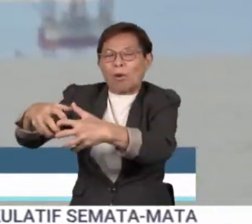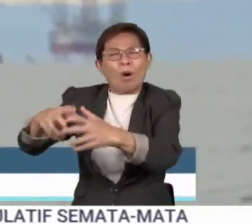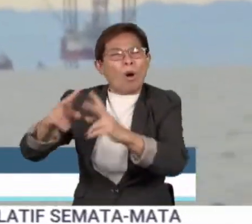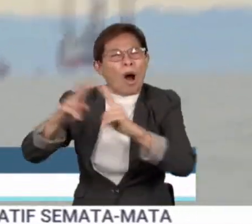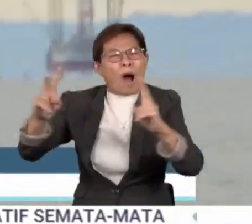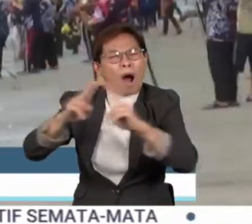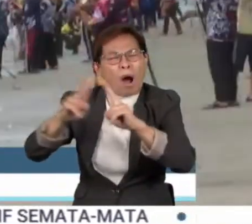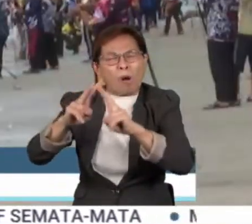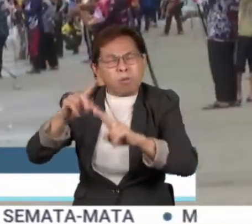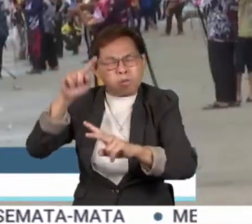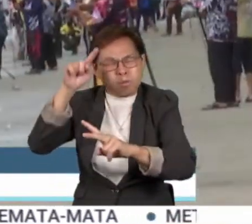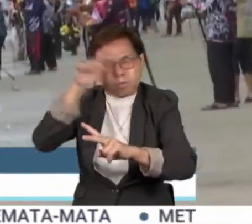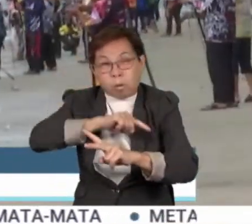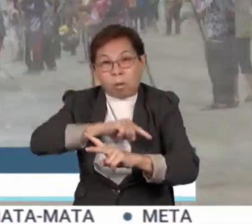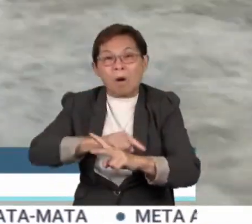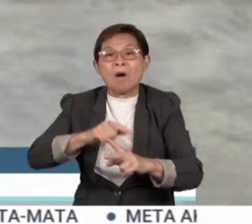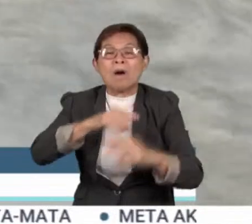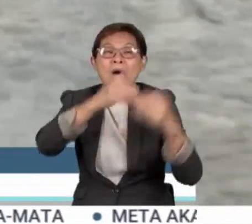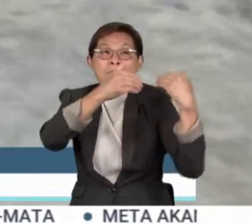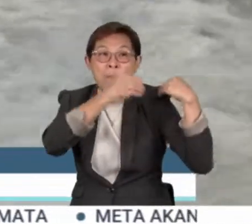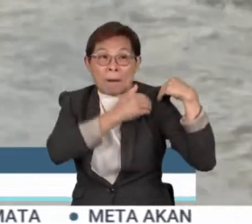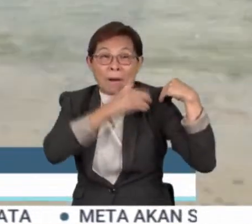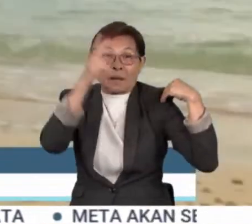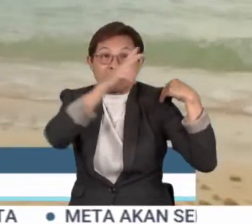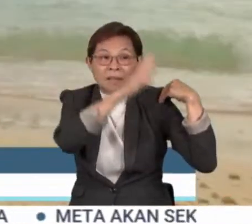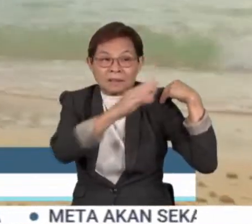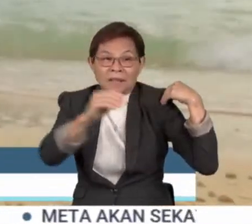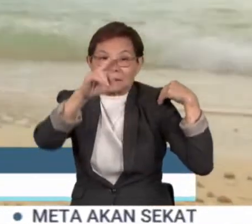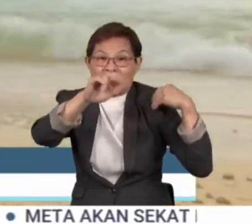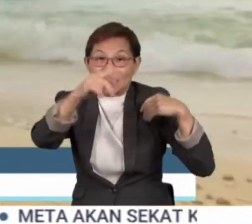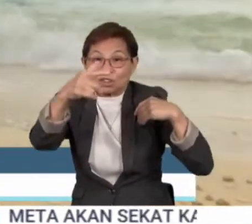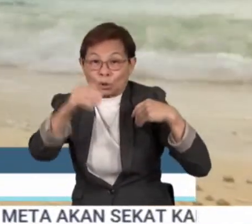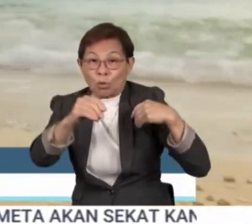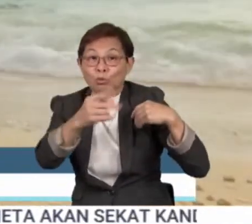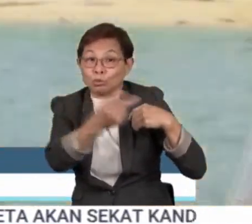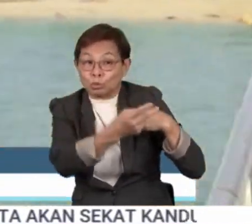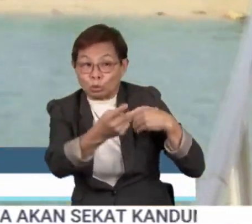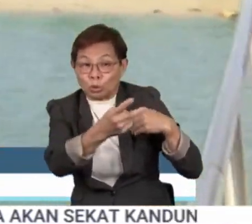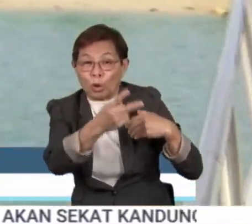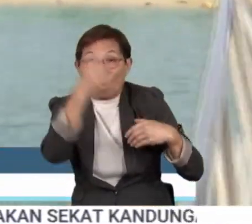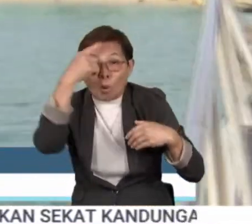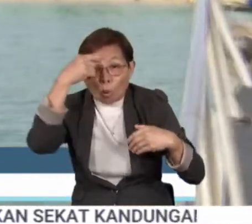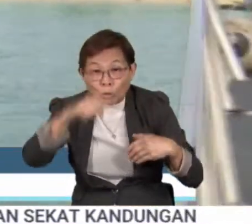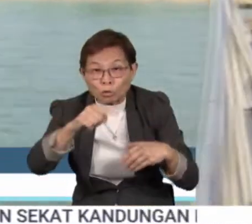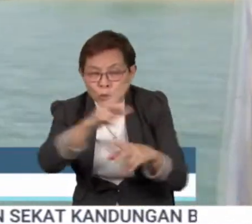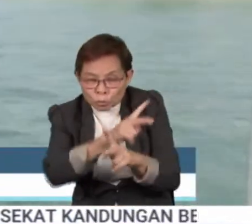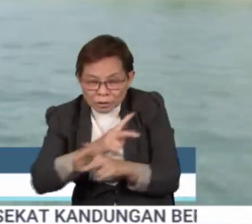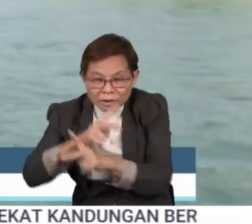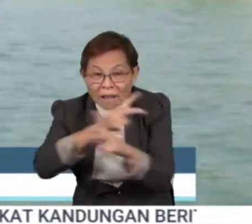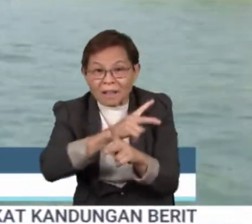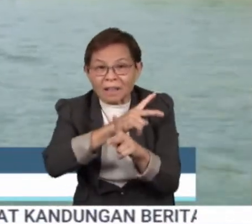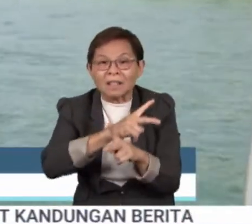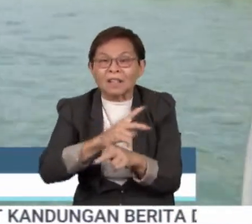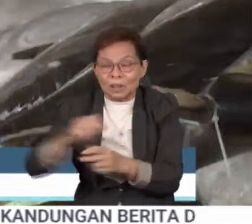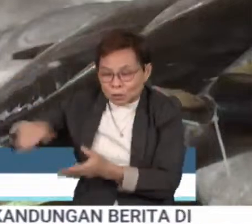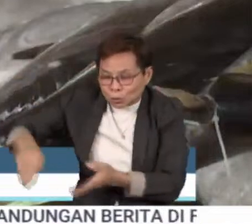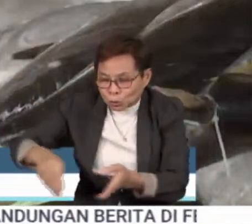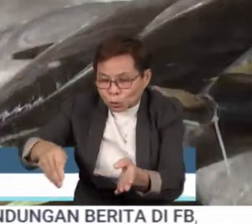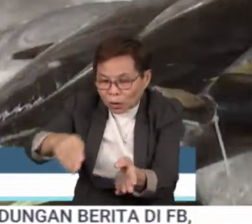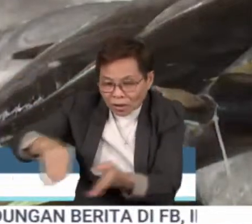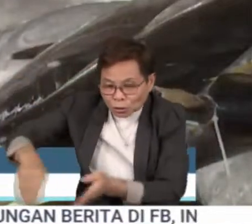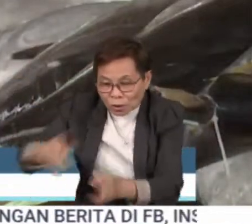terlalu kritikal. Peranan kerajaan dan pertubuhan bukan kerajaan NGO dalam usaha memelihara dan memelihara